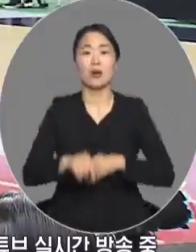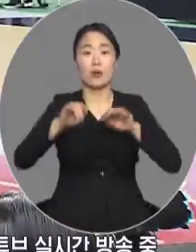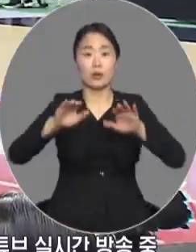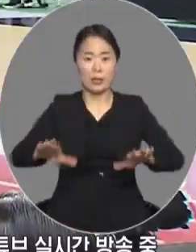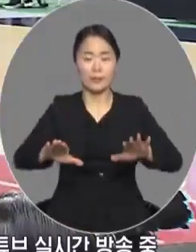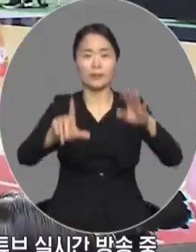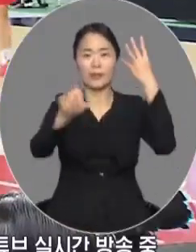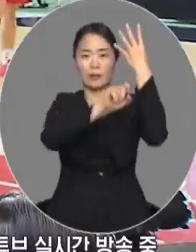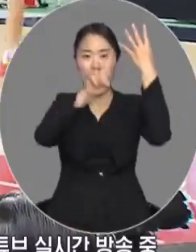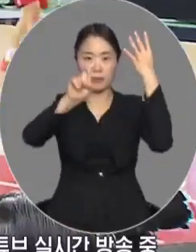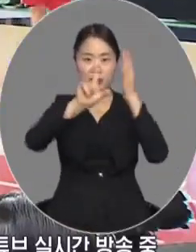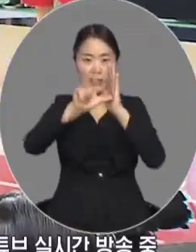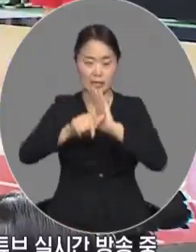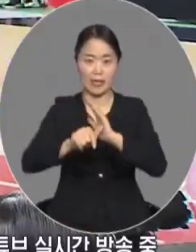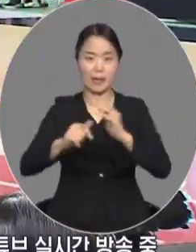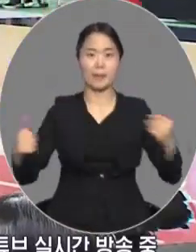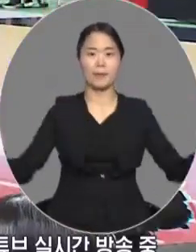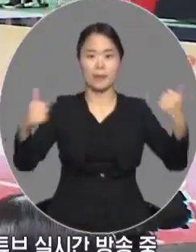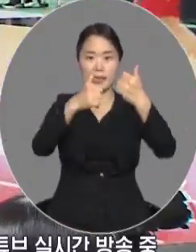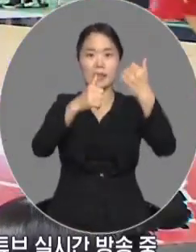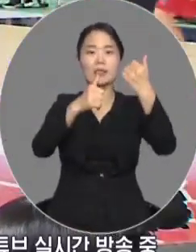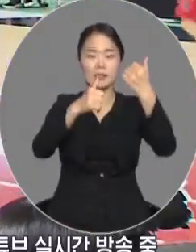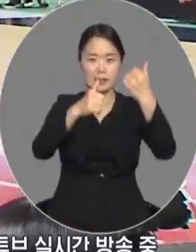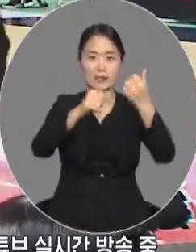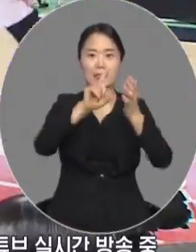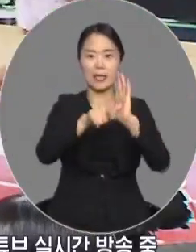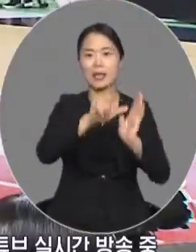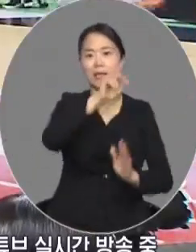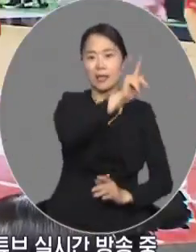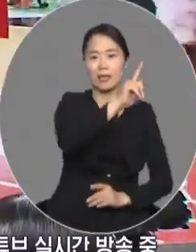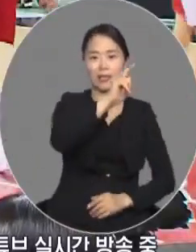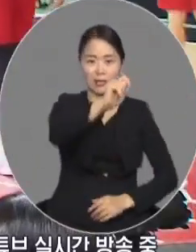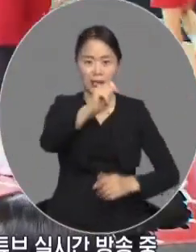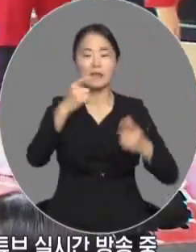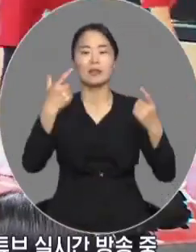다시 한번 맞붙습니다. 지금까지 동천체육관에서 UBC 뉴스 성기원입니다.